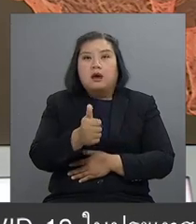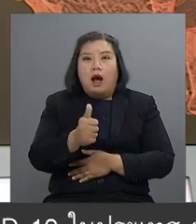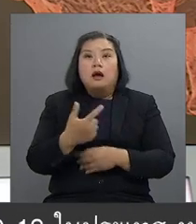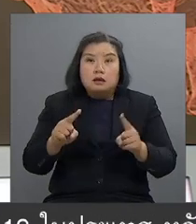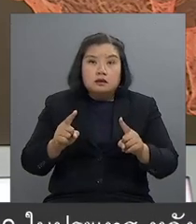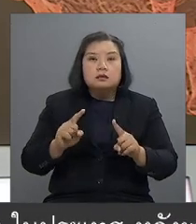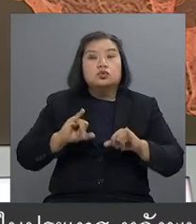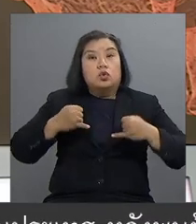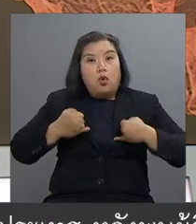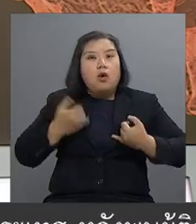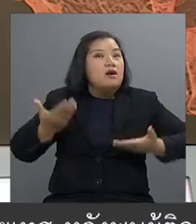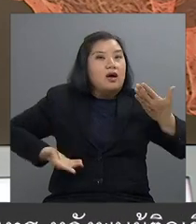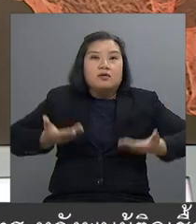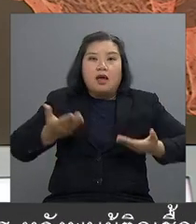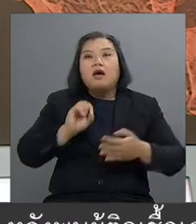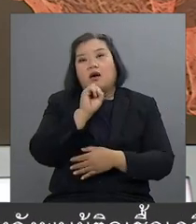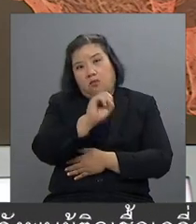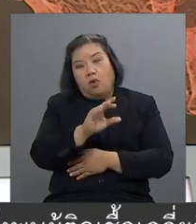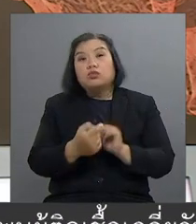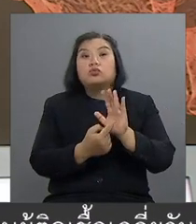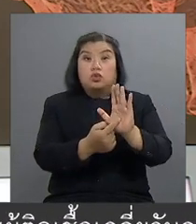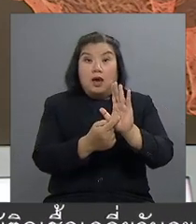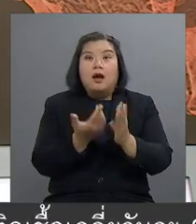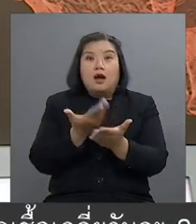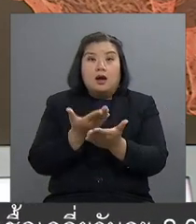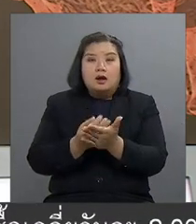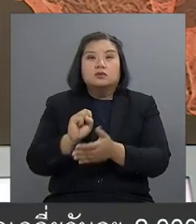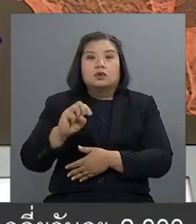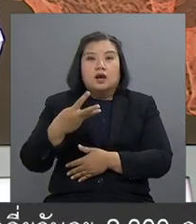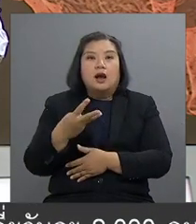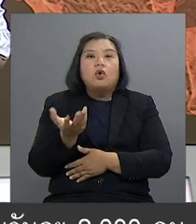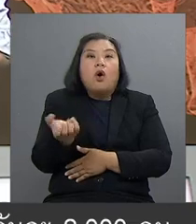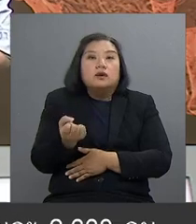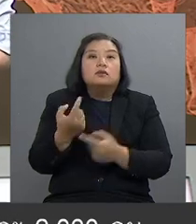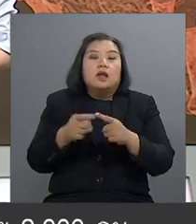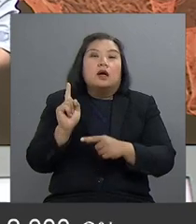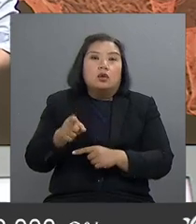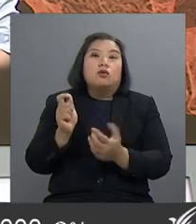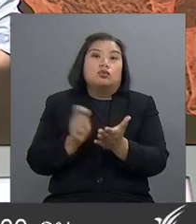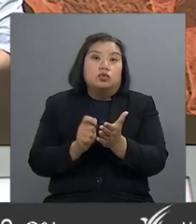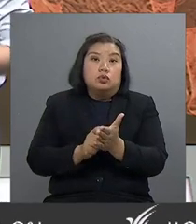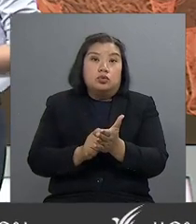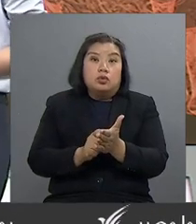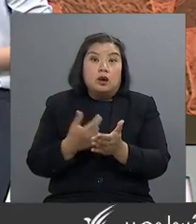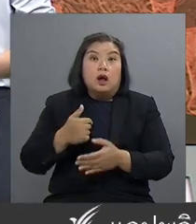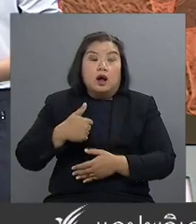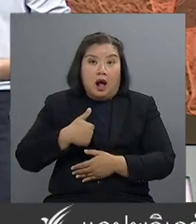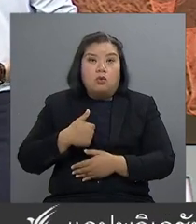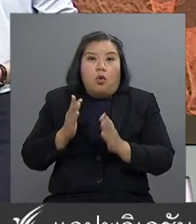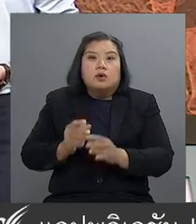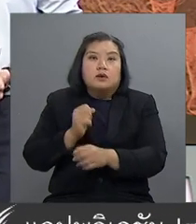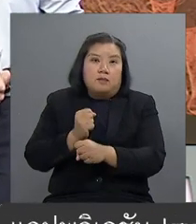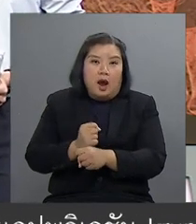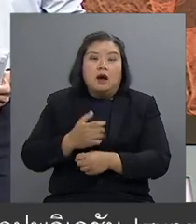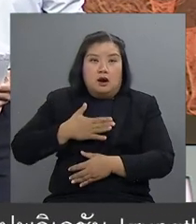ไปแจ้งแทนก็ได้อย่างเช่นสินเชื่อสวัสดิการแต่ว่าต้องได้รับความยินยอมจากลูกหนี้ที่เป็นพนักงานหรือว่าตัวของลูก